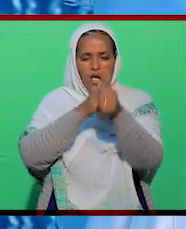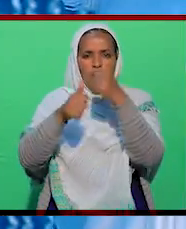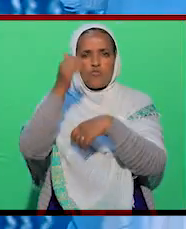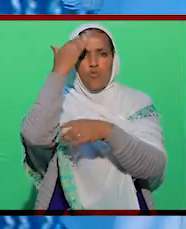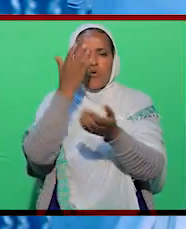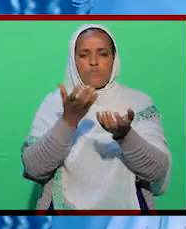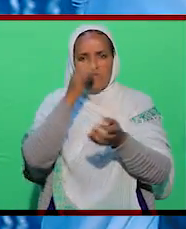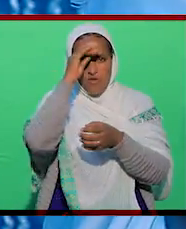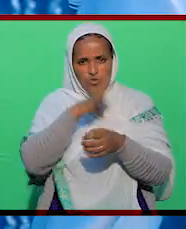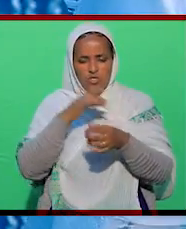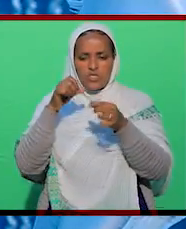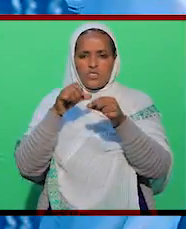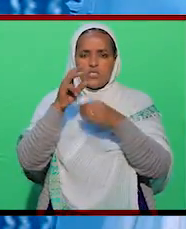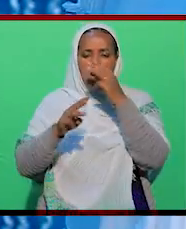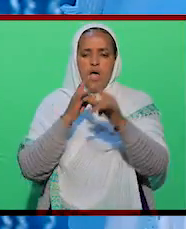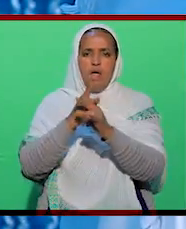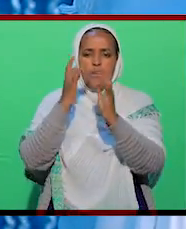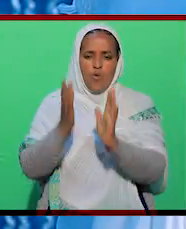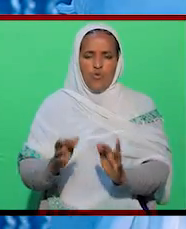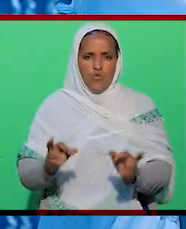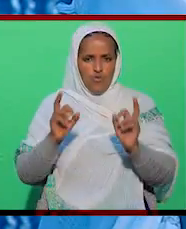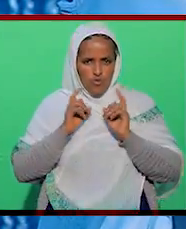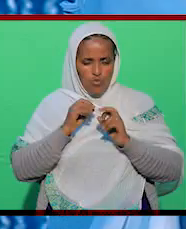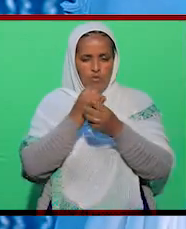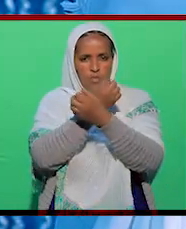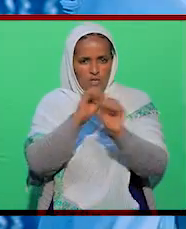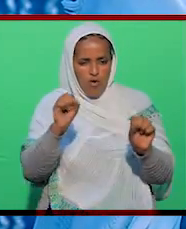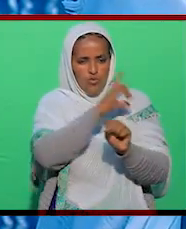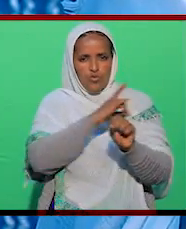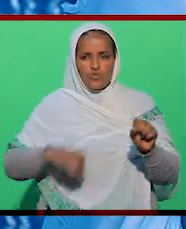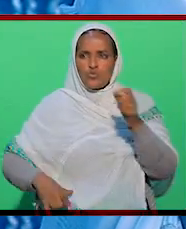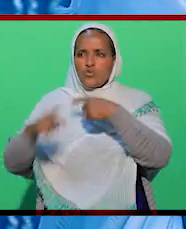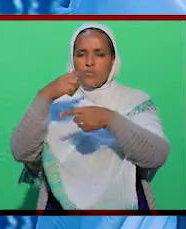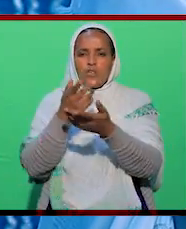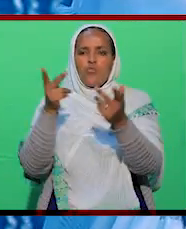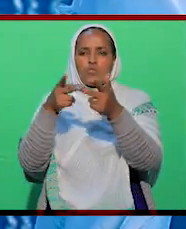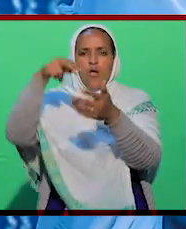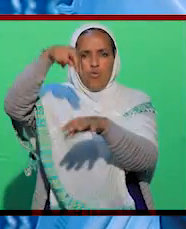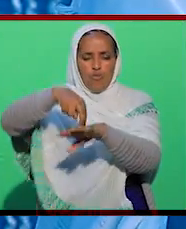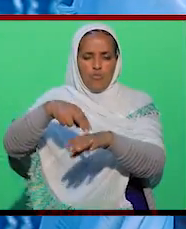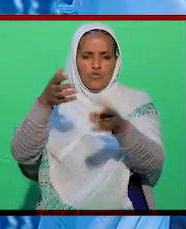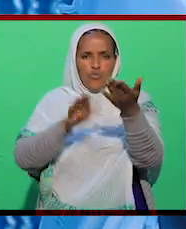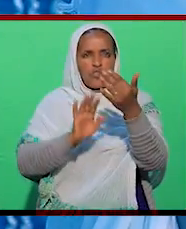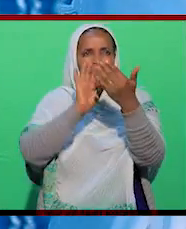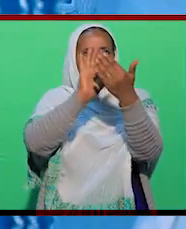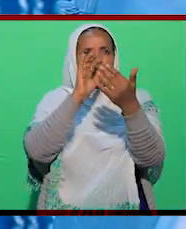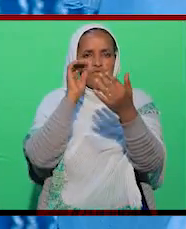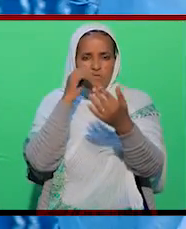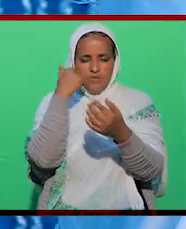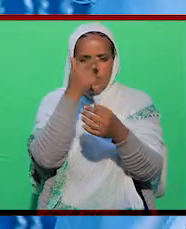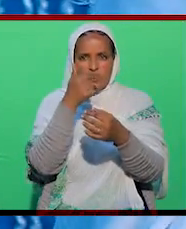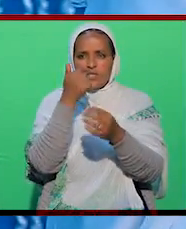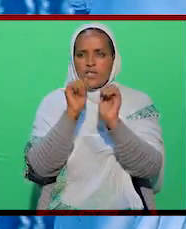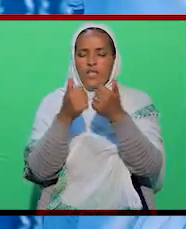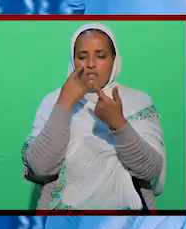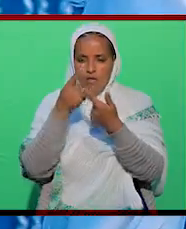ሰው፣ ስለ ነገ ቀድሞ ማወቅ የሚፈልግ ሰው፣ ስለ ዘላለማዊ ህይወቱ፣ ስለ መዳኑ፣ ክርስቶስ ሲመጣ በየት እቆም ይሆን፣ ስሞት